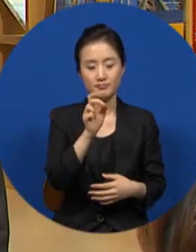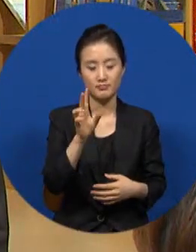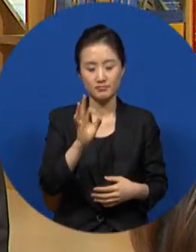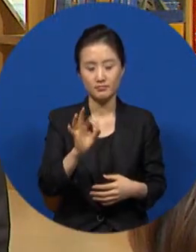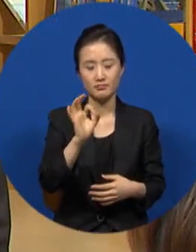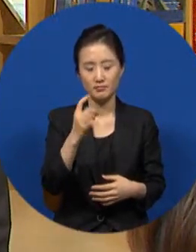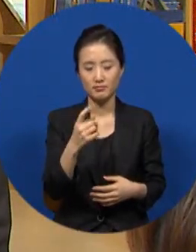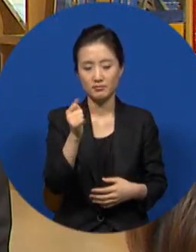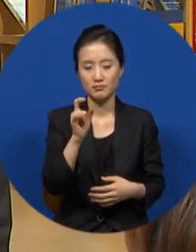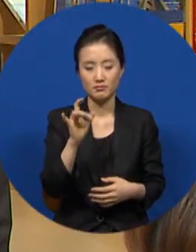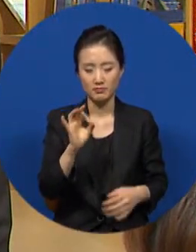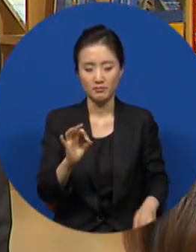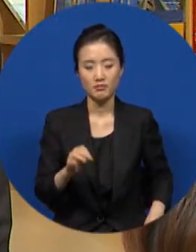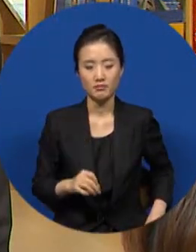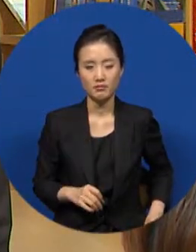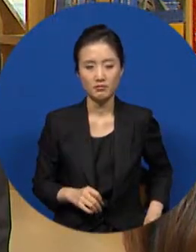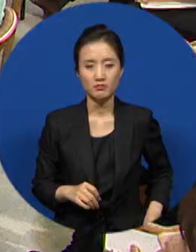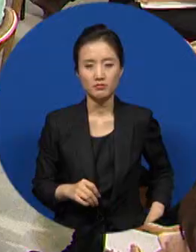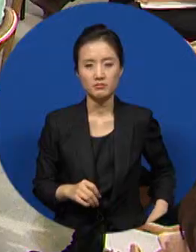월생이세요?